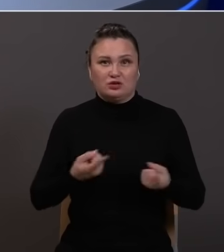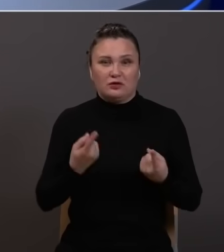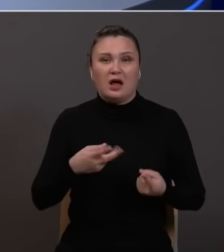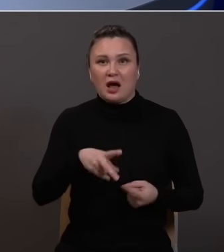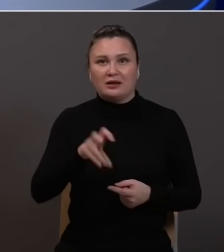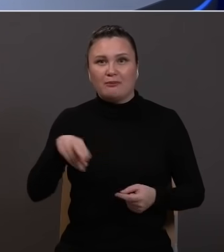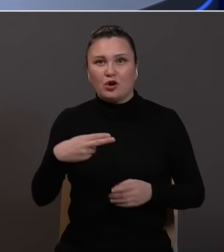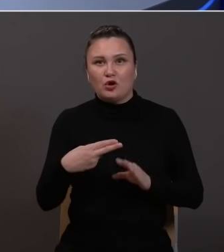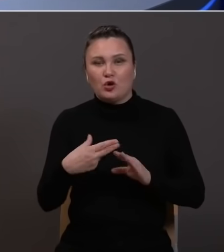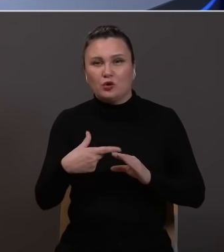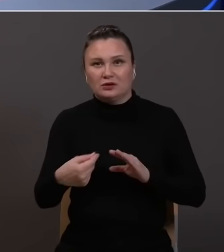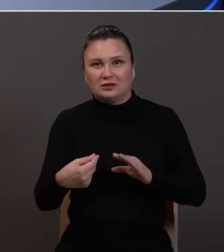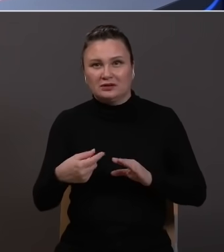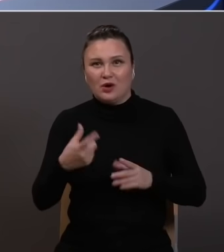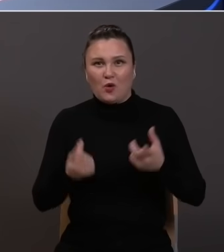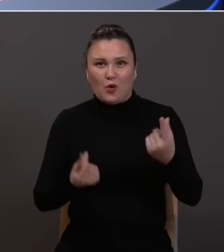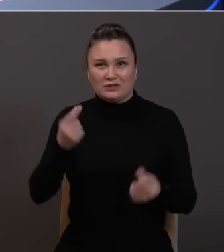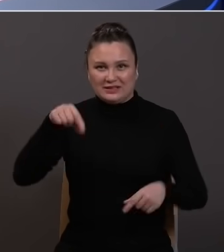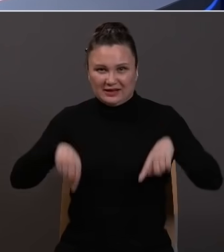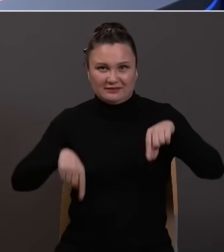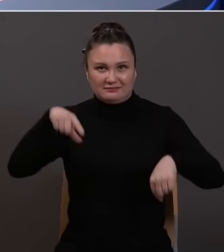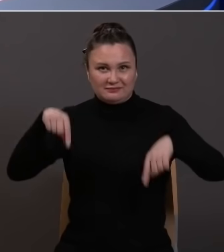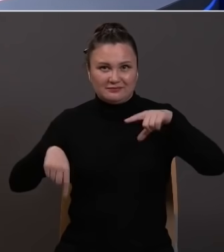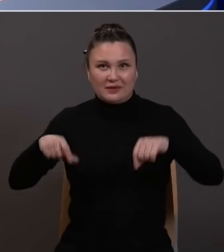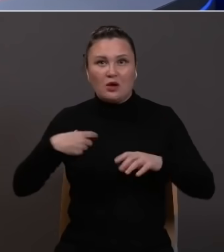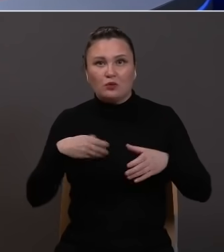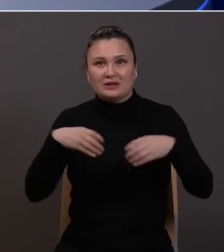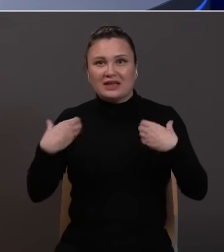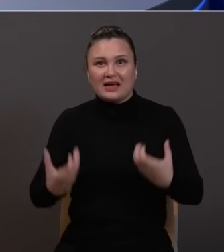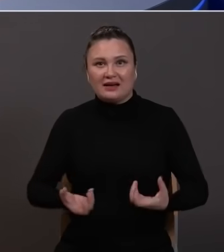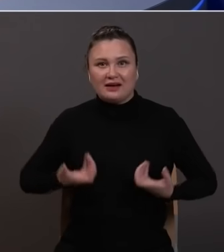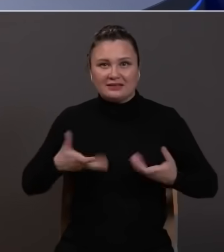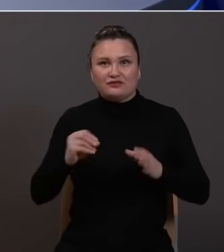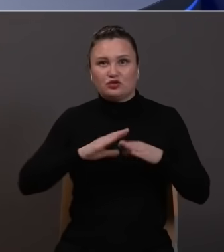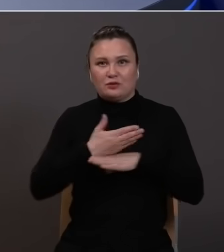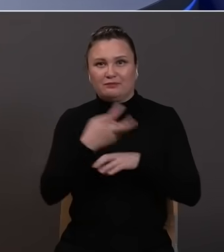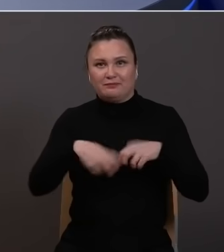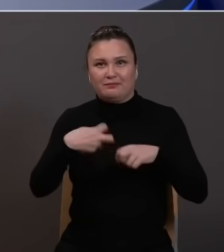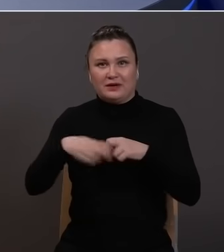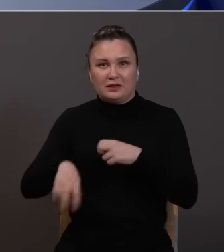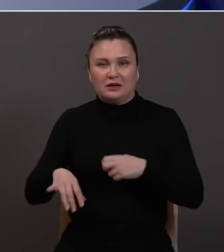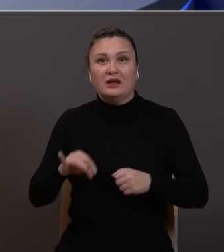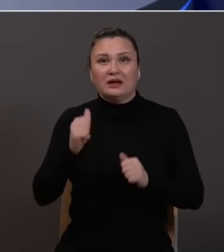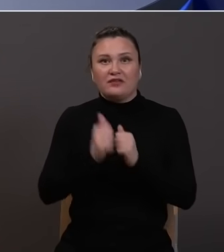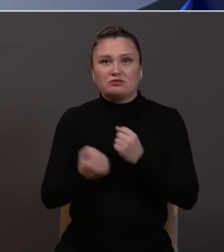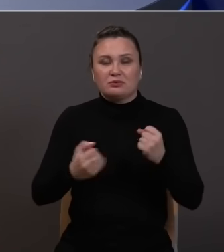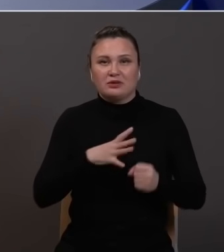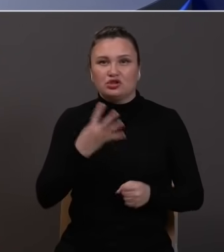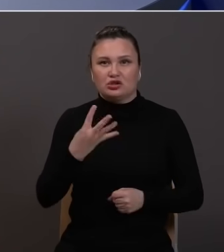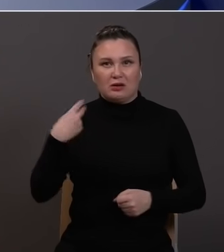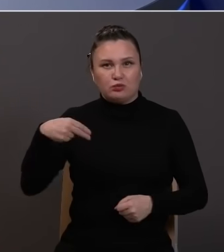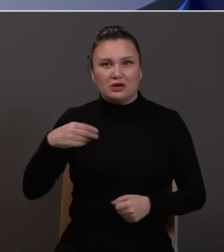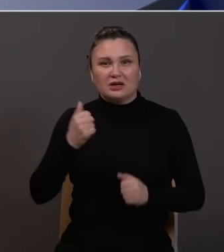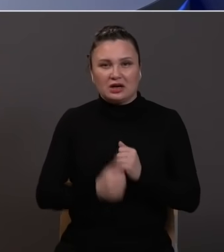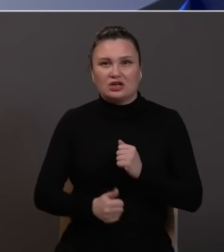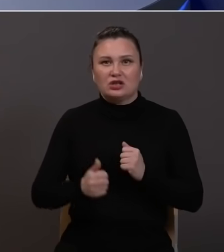острый лед, порезали всю резину. И у нас просто уже нет запасок. И у нас было в каждой машине 4 будильника. Каждый будильник